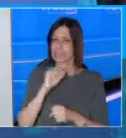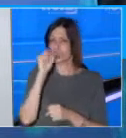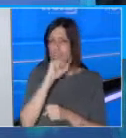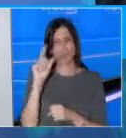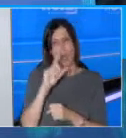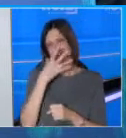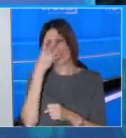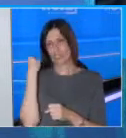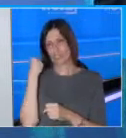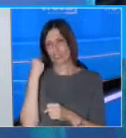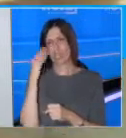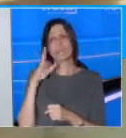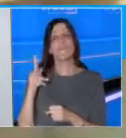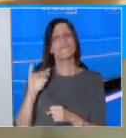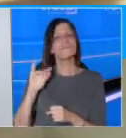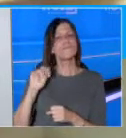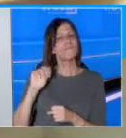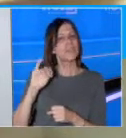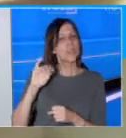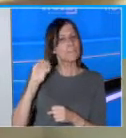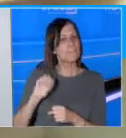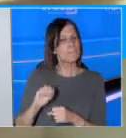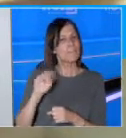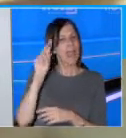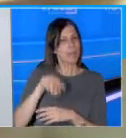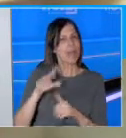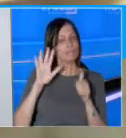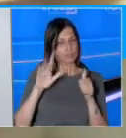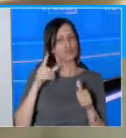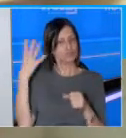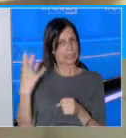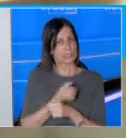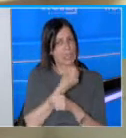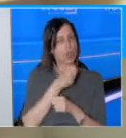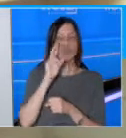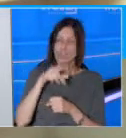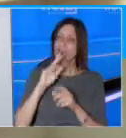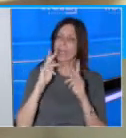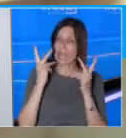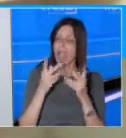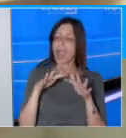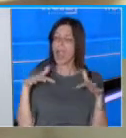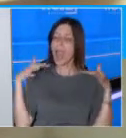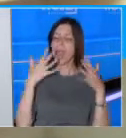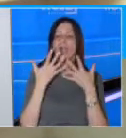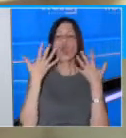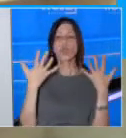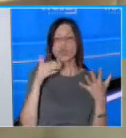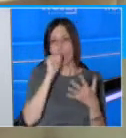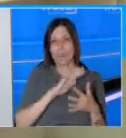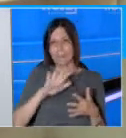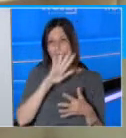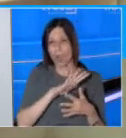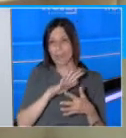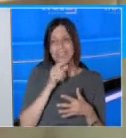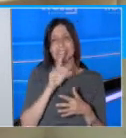לא נשכח את הפינים ב-2006, המפלצות שזוכים שיר רוק. נכון. יש לזה קהל מאוד גדול באירופה, יש לזה גם קהל באירוויזיון,